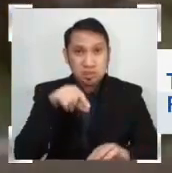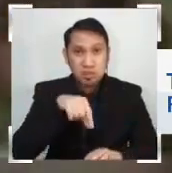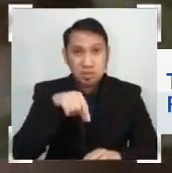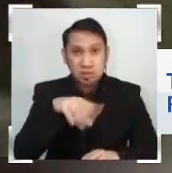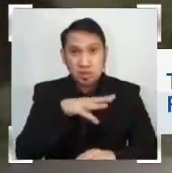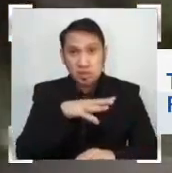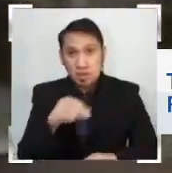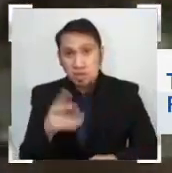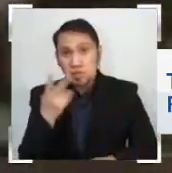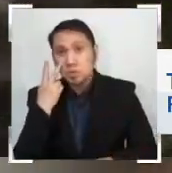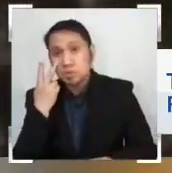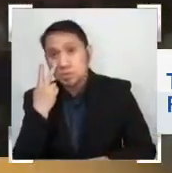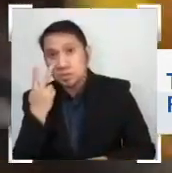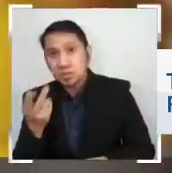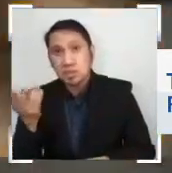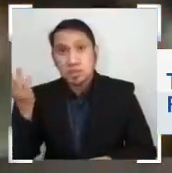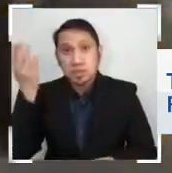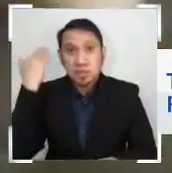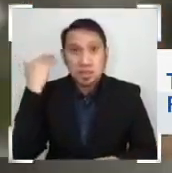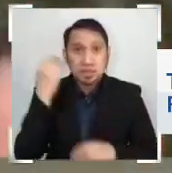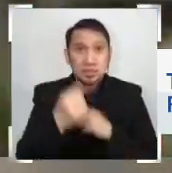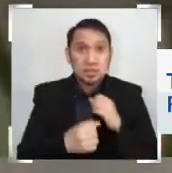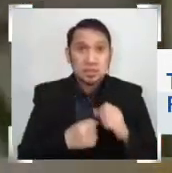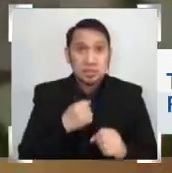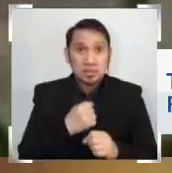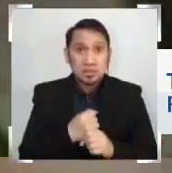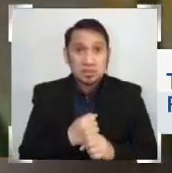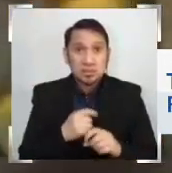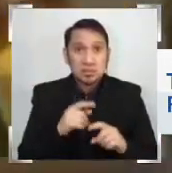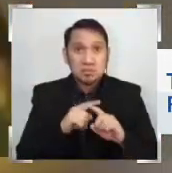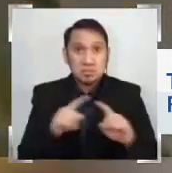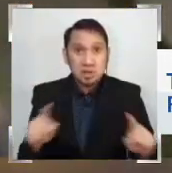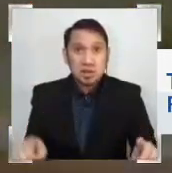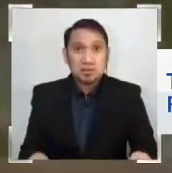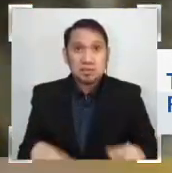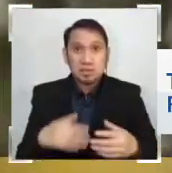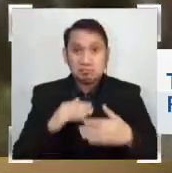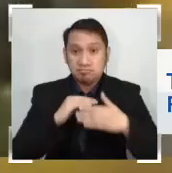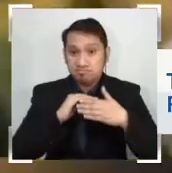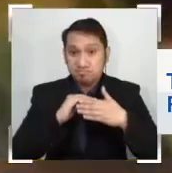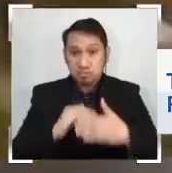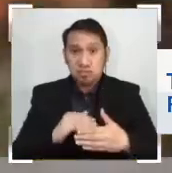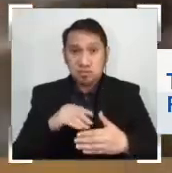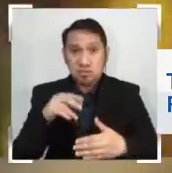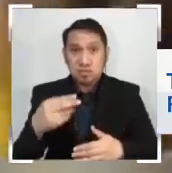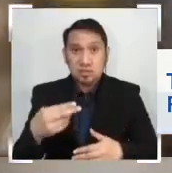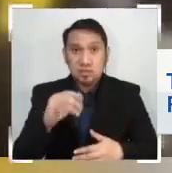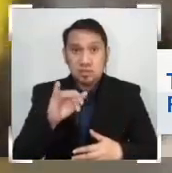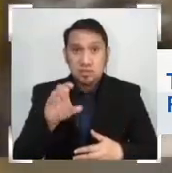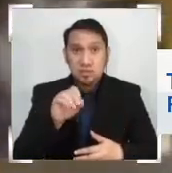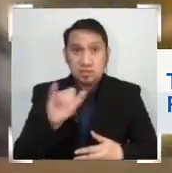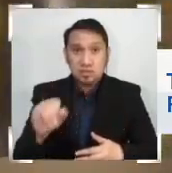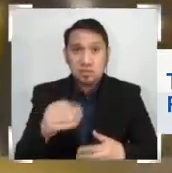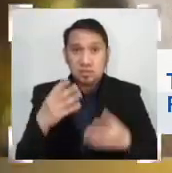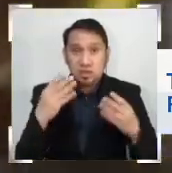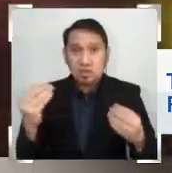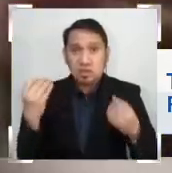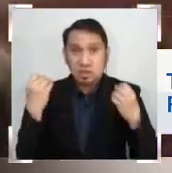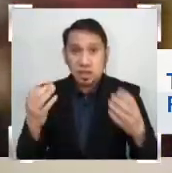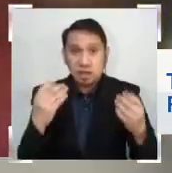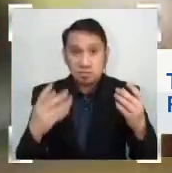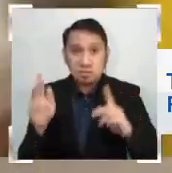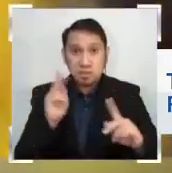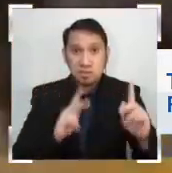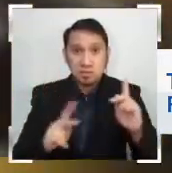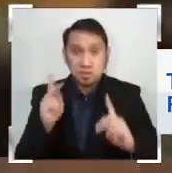Nazareno noong nakaraang taon. Nabuwag ang human barricade ng Hijos del Nazarenos at sa dami ng mga deboto, hindi na